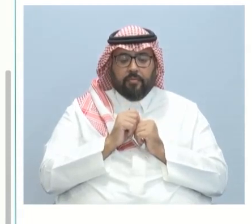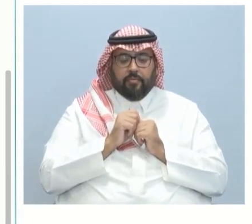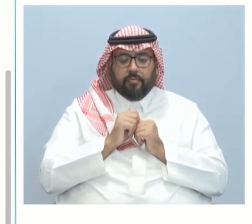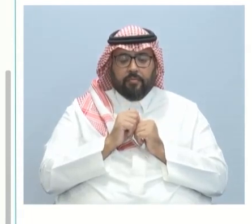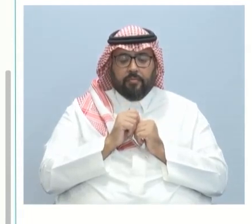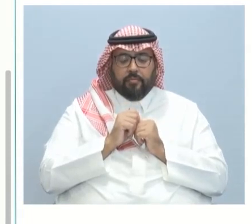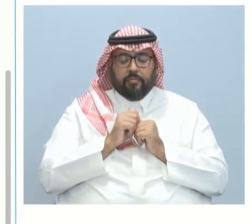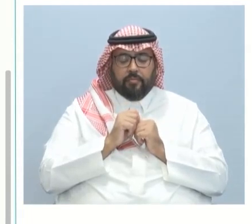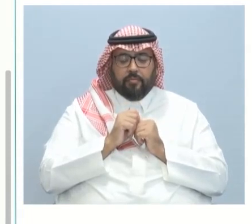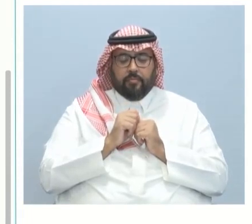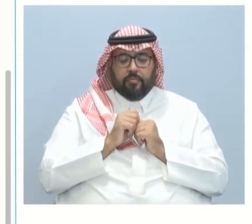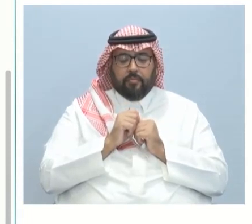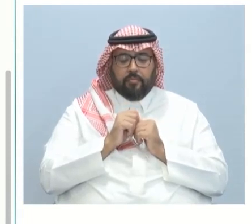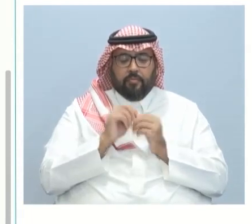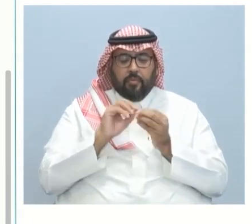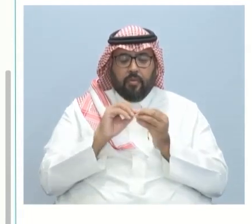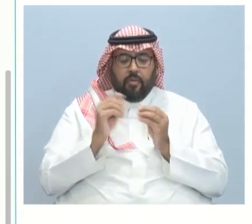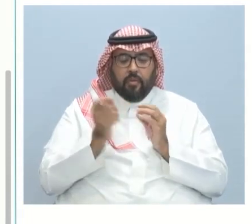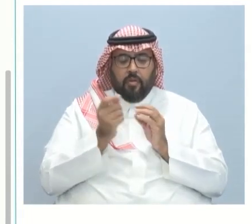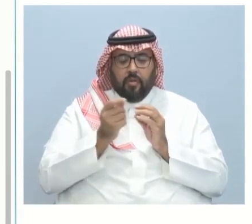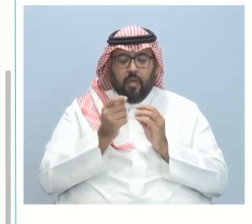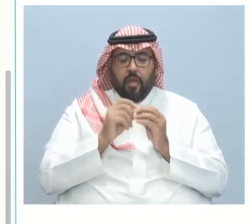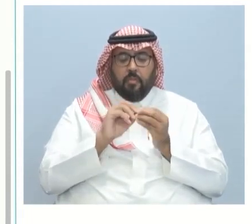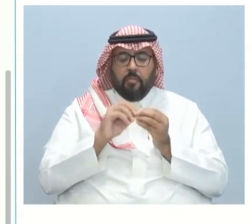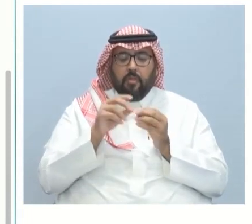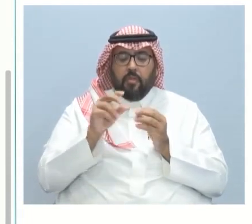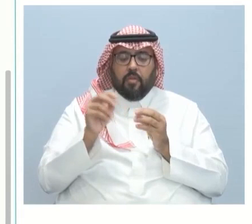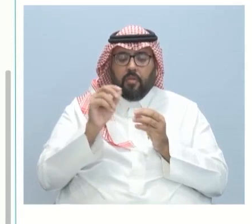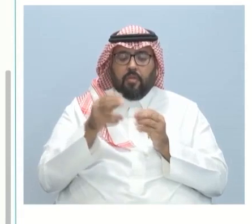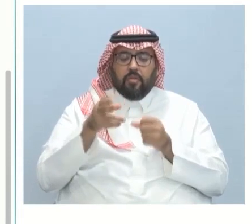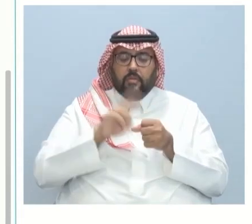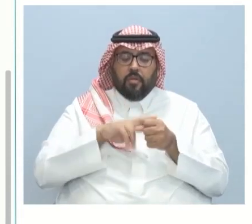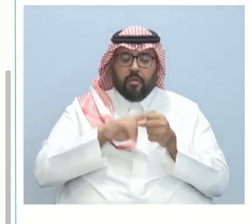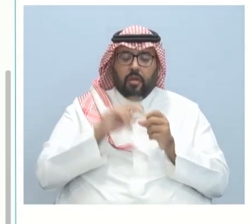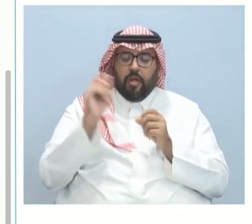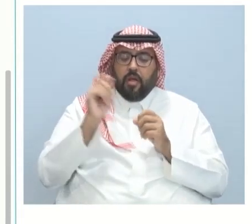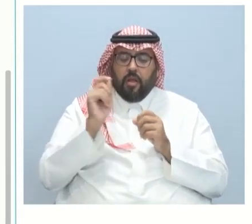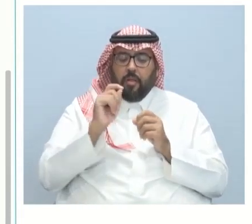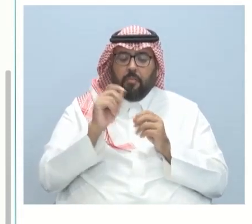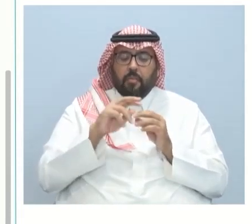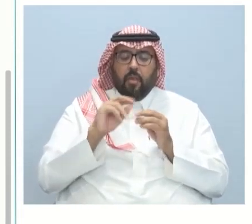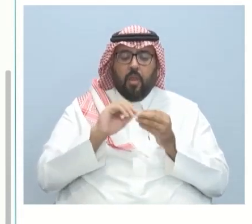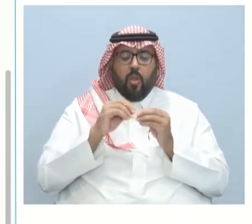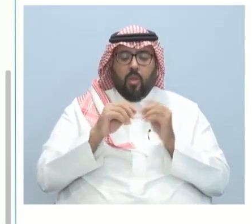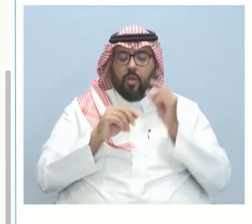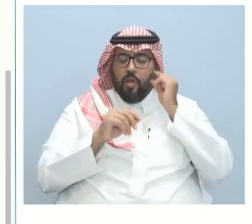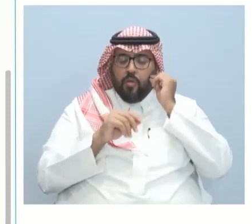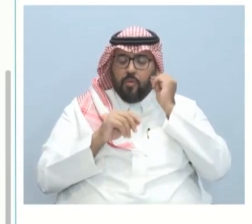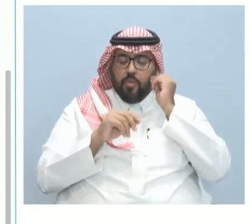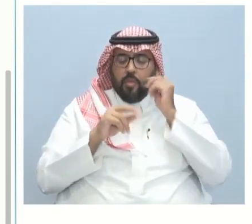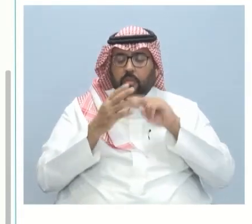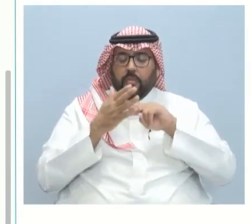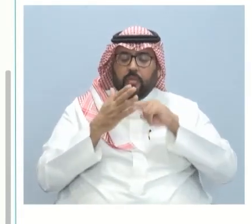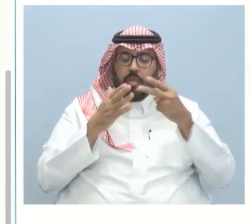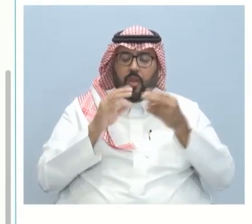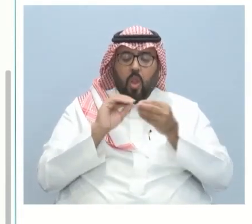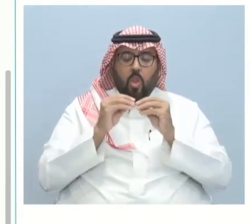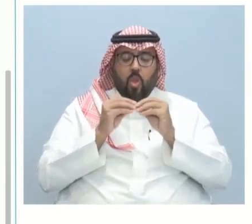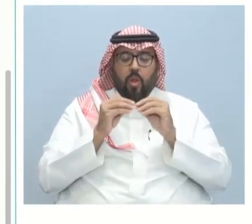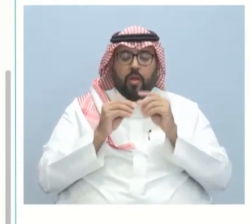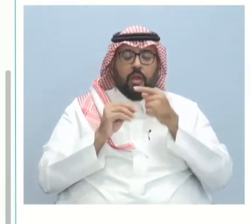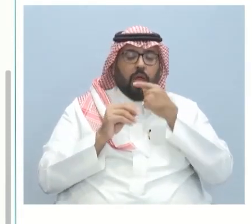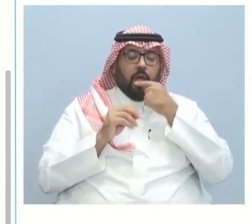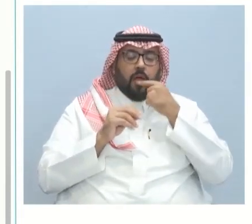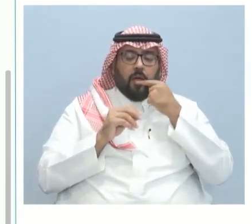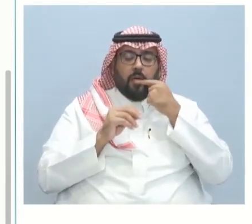العملي اضبط القلم ايضا نقل القلم التكرار باللون الاسود ثم تغيير القلم الى اللون الاحمر